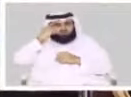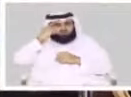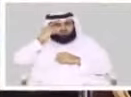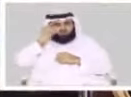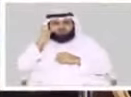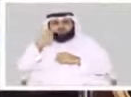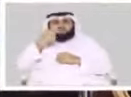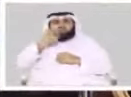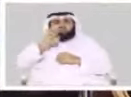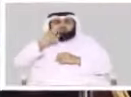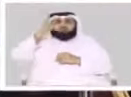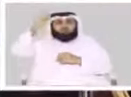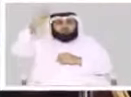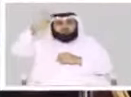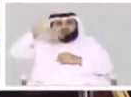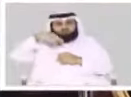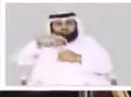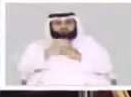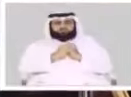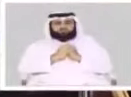نعمة الله عليكم